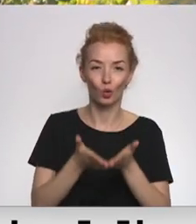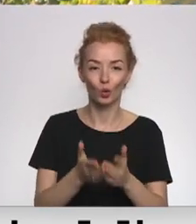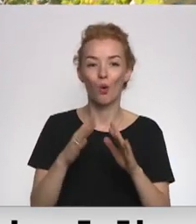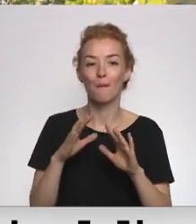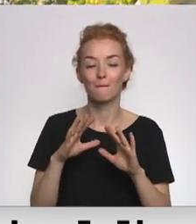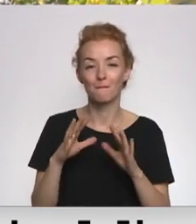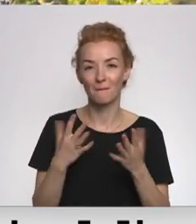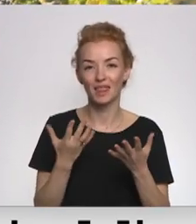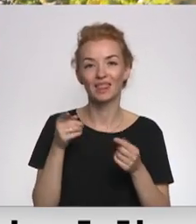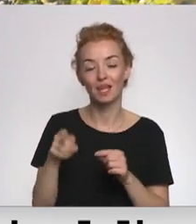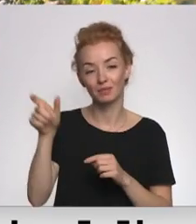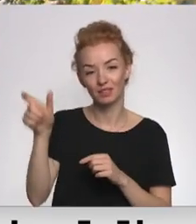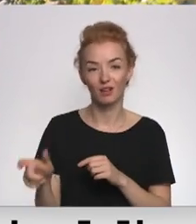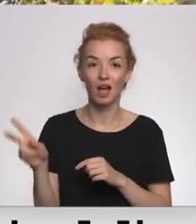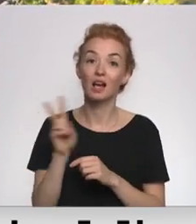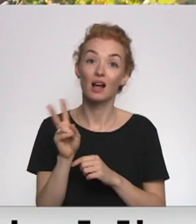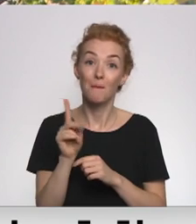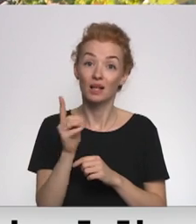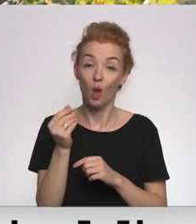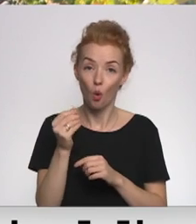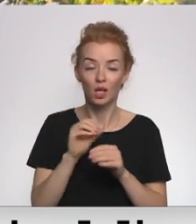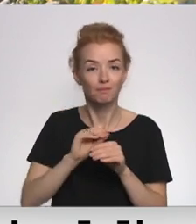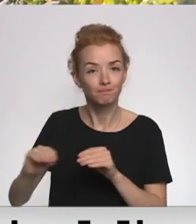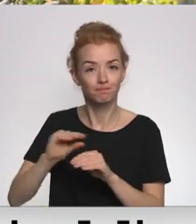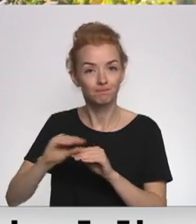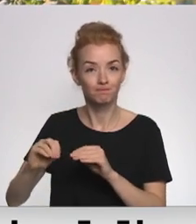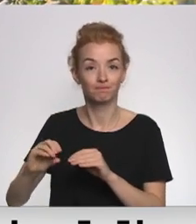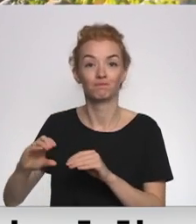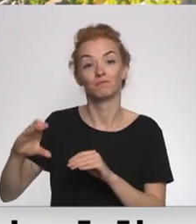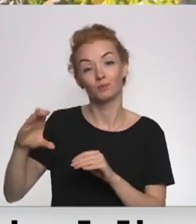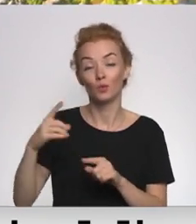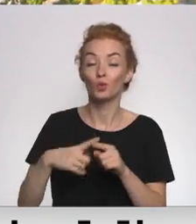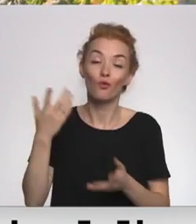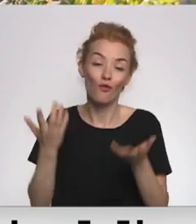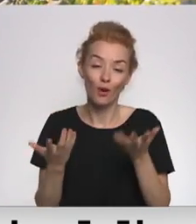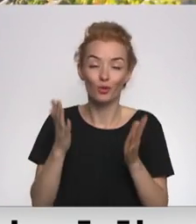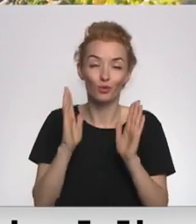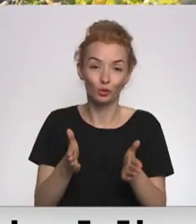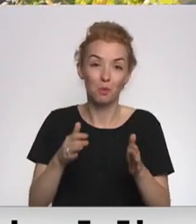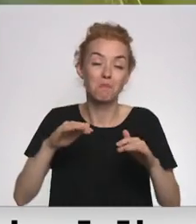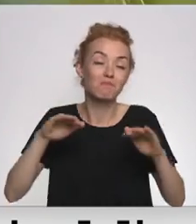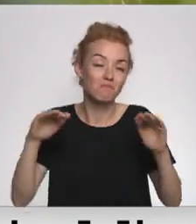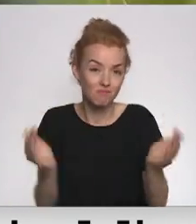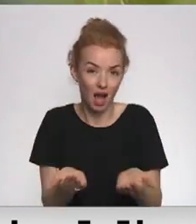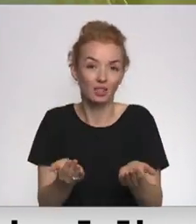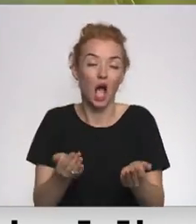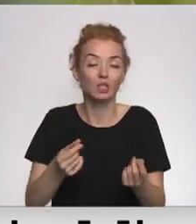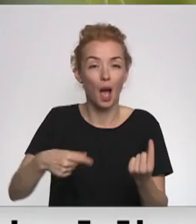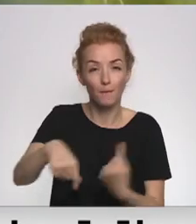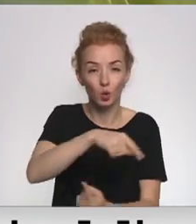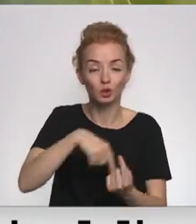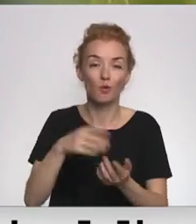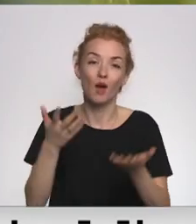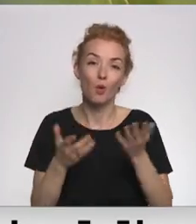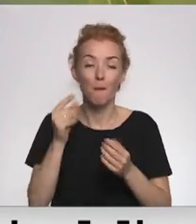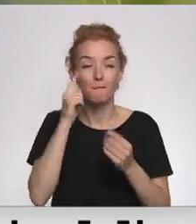bet, nu, tiem, kas ir, nu, atlicina to naudiņu, un varbūt būs mazāks apgrozījums, varbūt vairāk piedomās